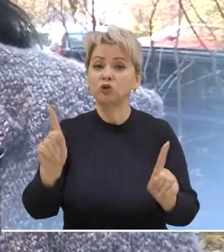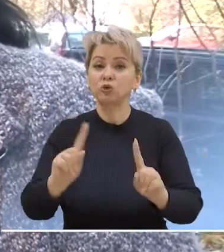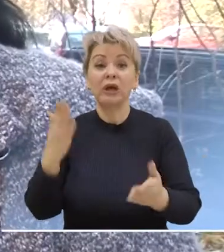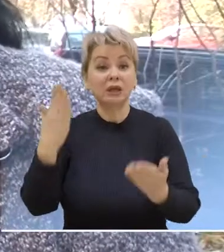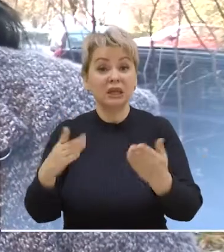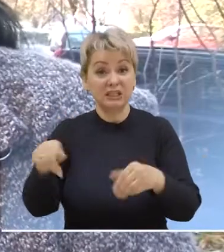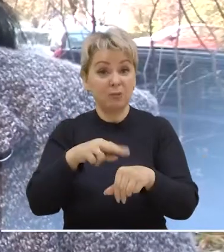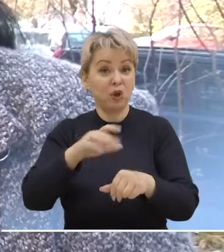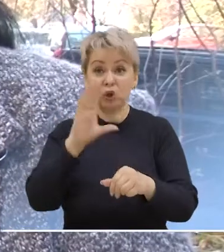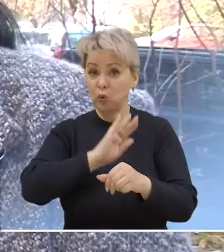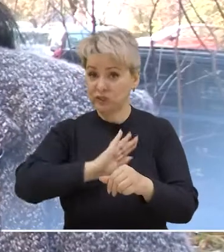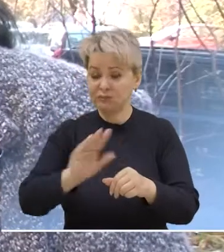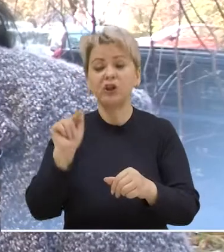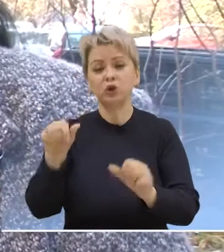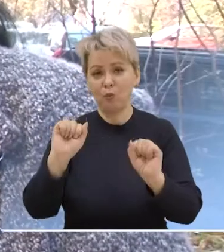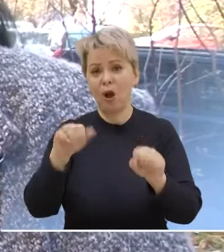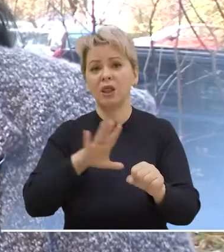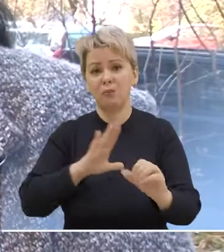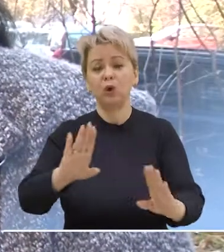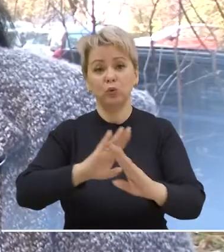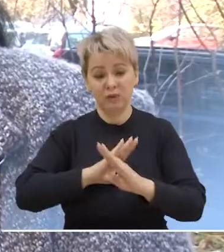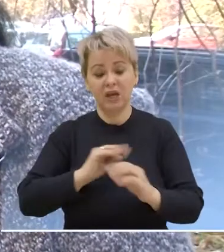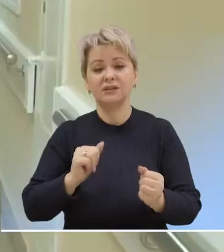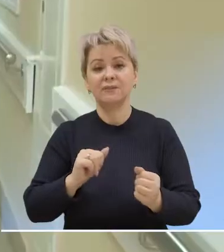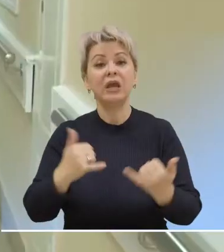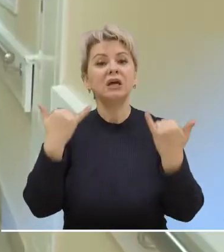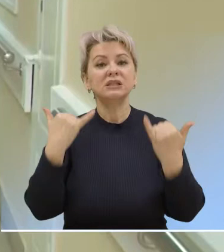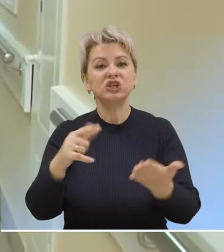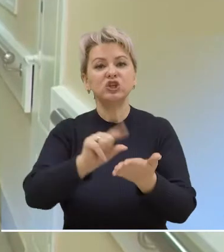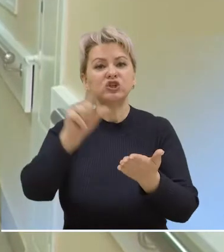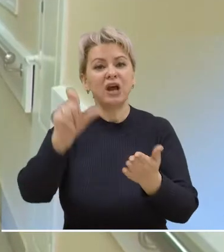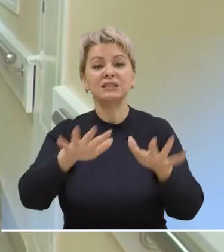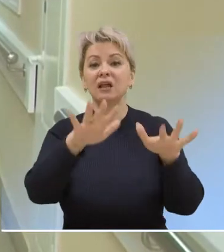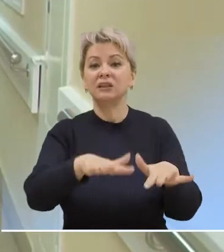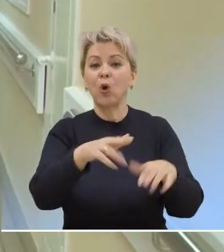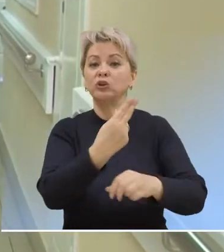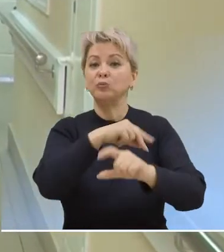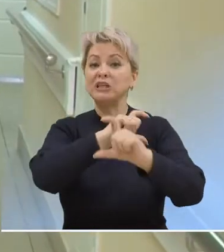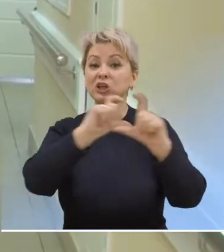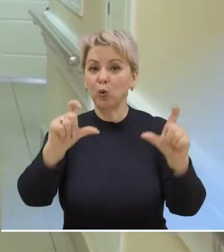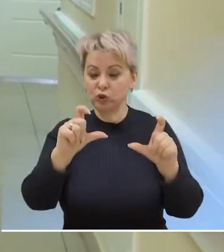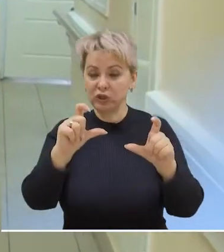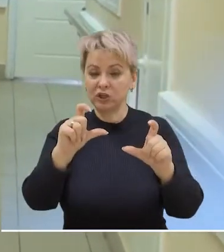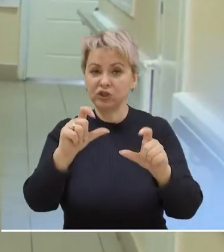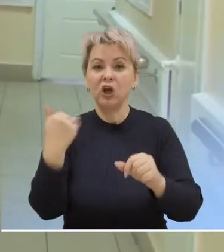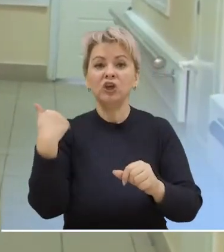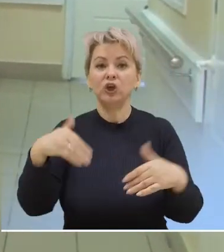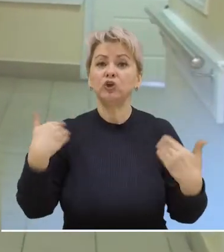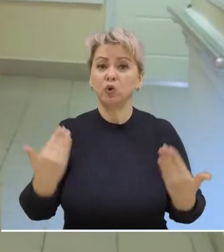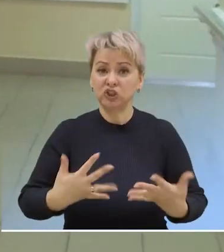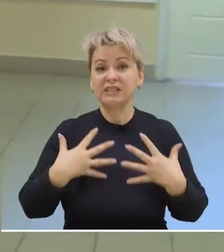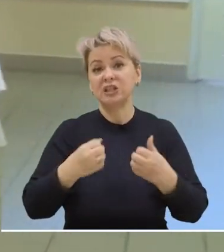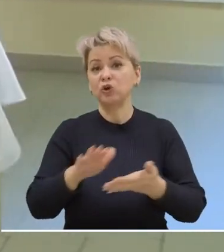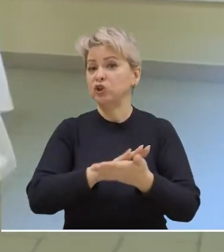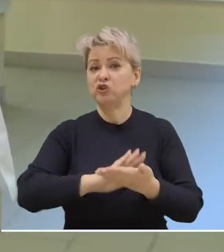бы он вовремя не успел бы, может быть, ее даже и не было бы сейчас в живых. Сейчас пенсионерка находится в медицинском учреждении. Ее жизни